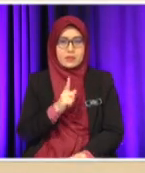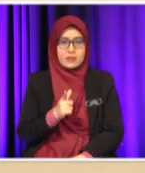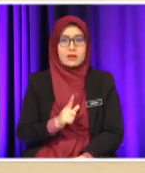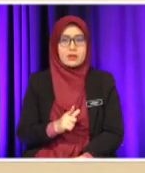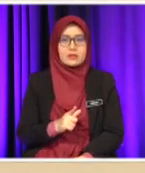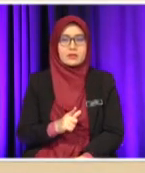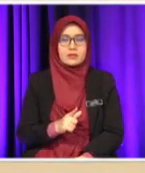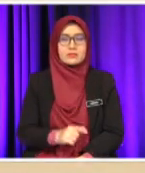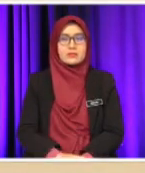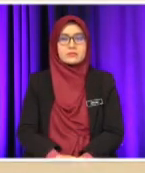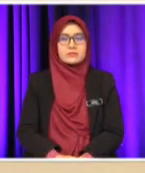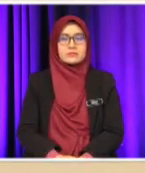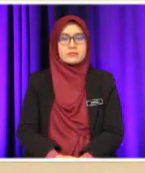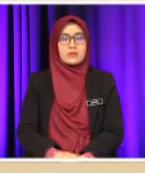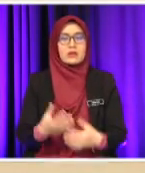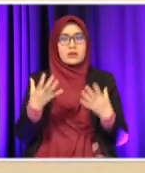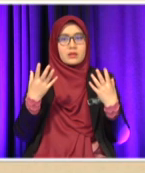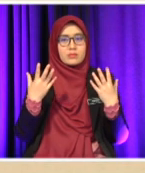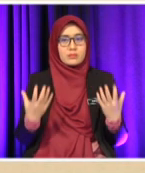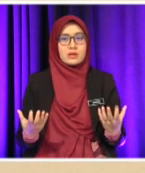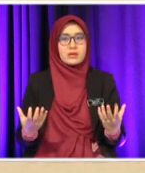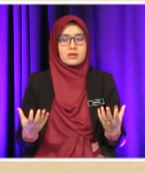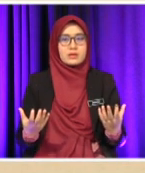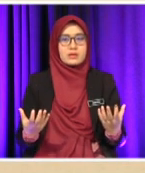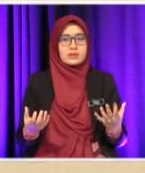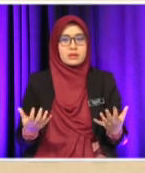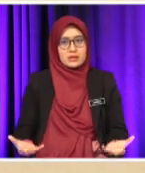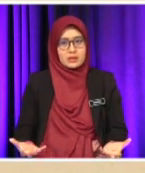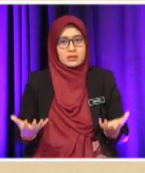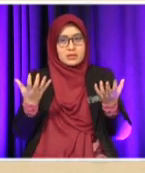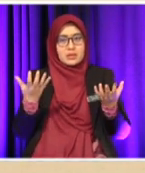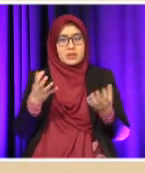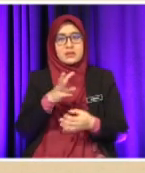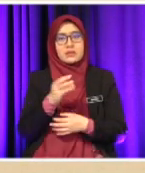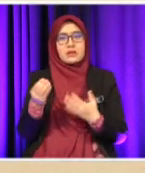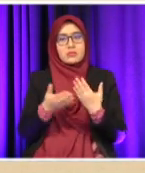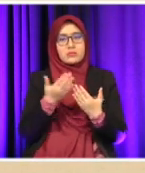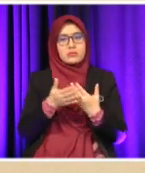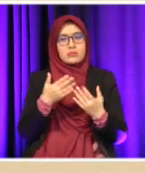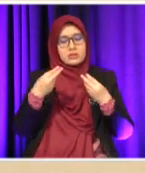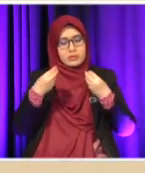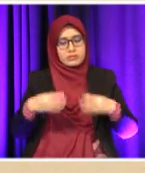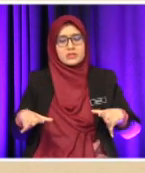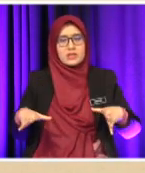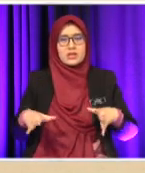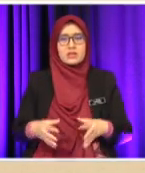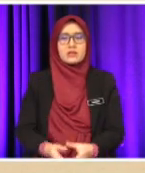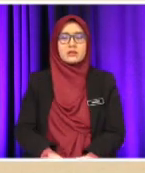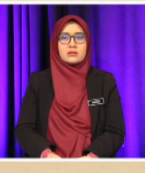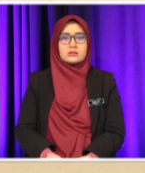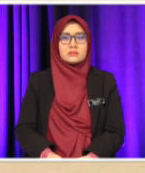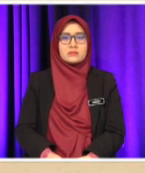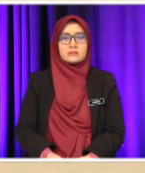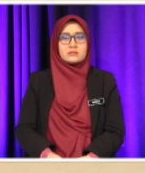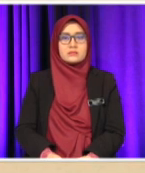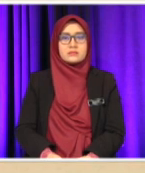kemudian berat ringan dan juga mudah pecah kita pastilah jadi ini saya keliling